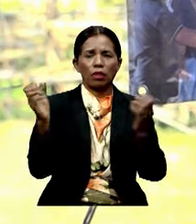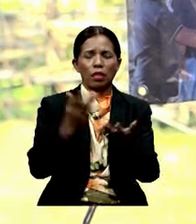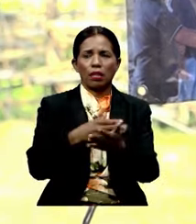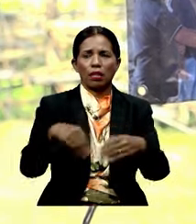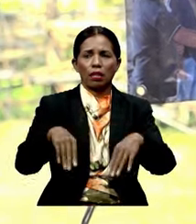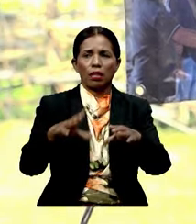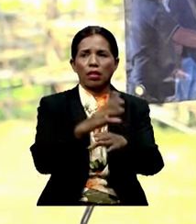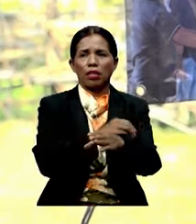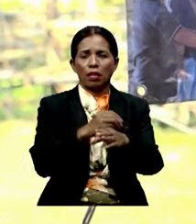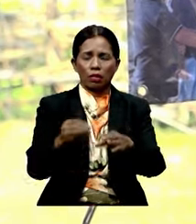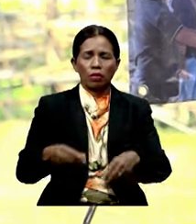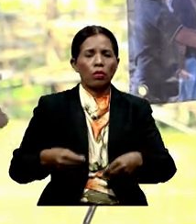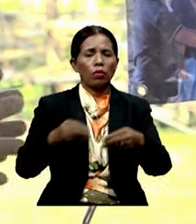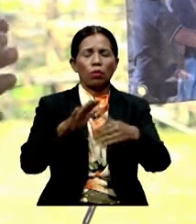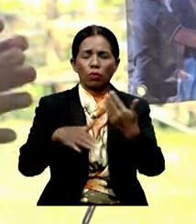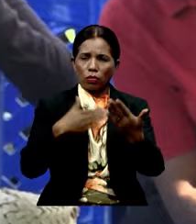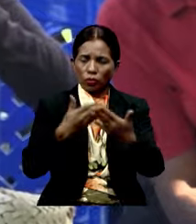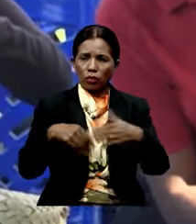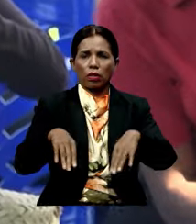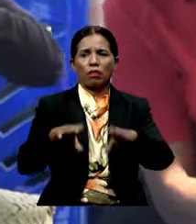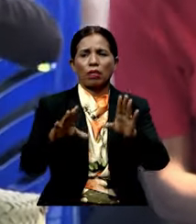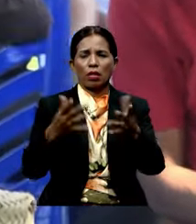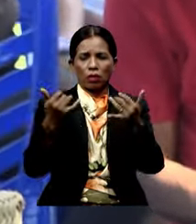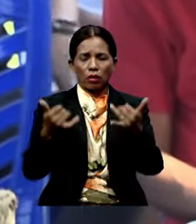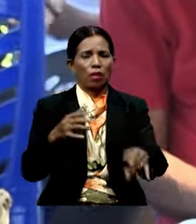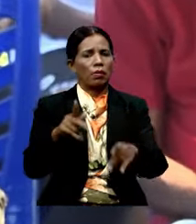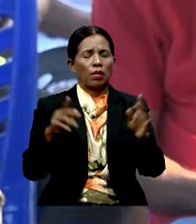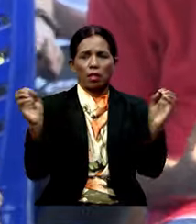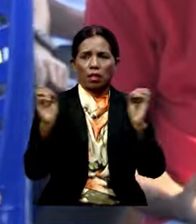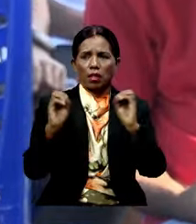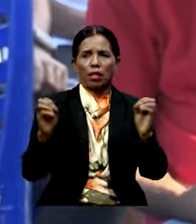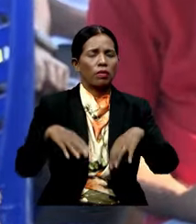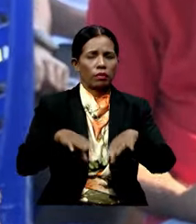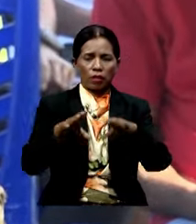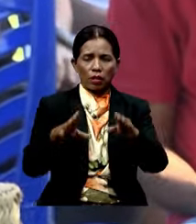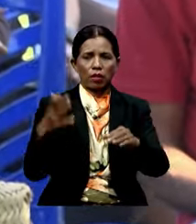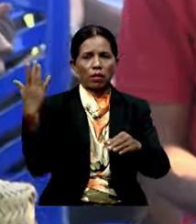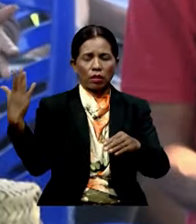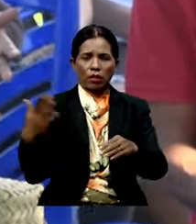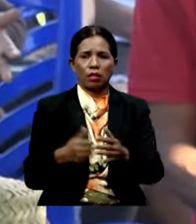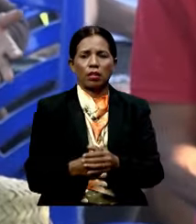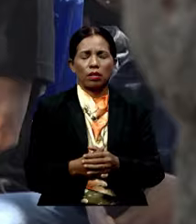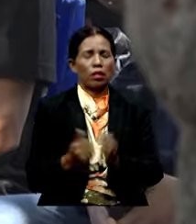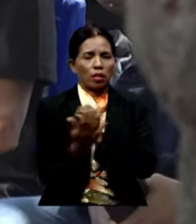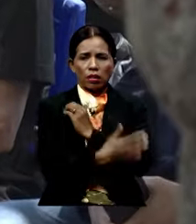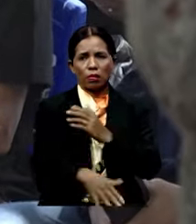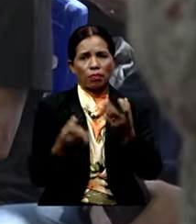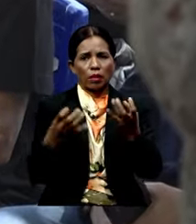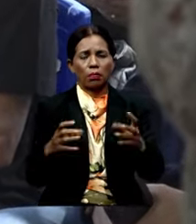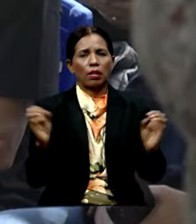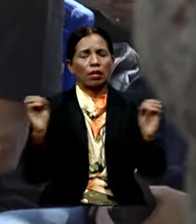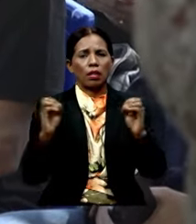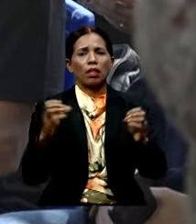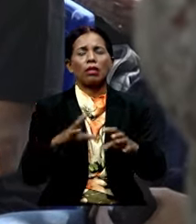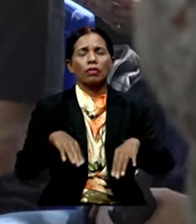dia mengamankan masing-masing. Sekarang krisis pangan akan terjadi juga di semua negara. Nah,